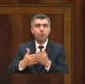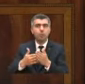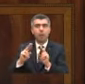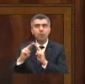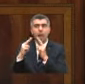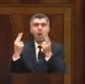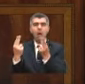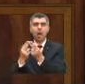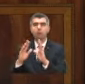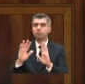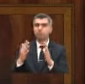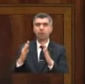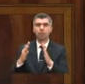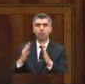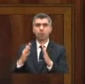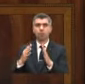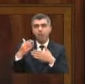الصحة العالمية هنت المغرب رسميا